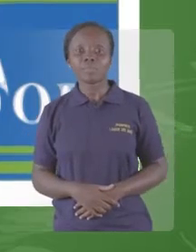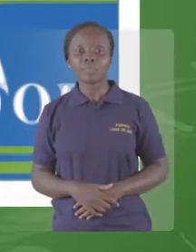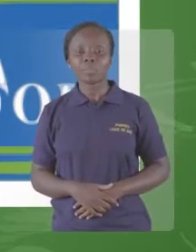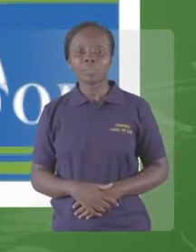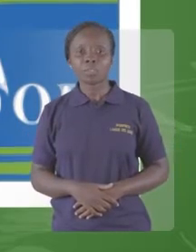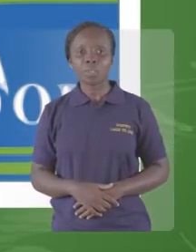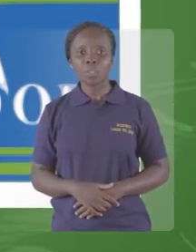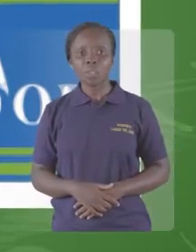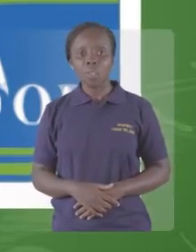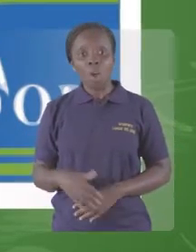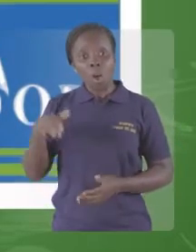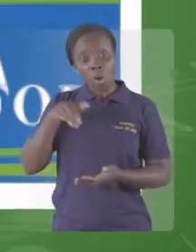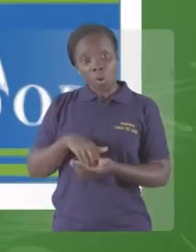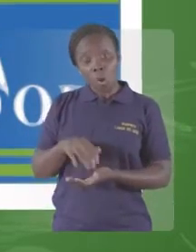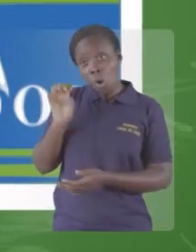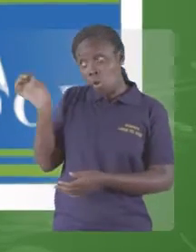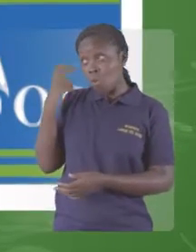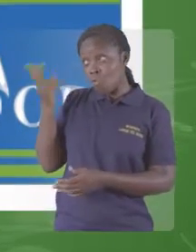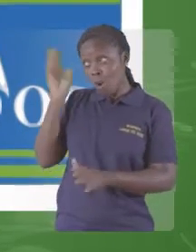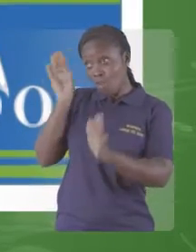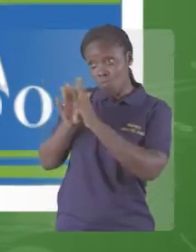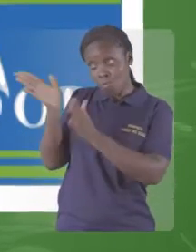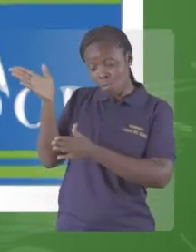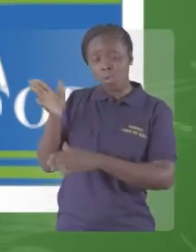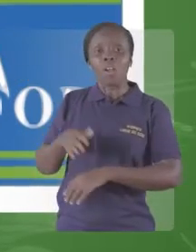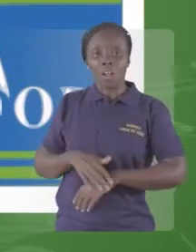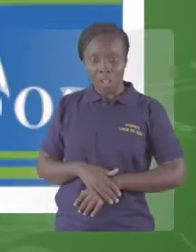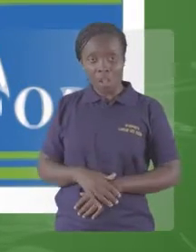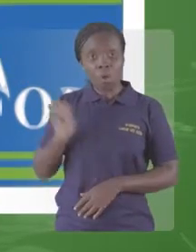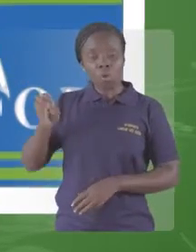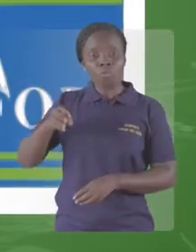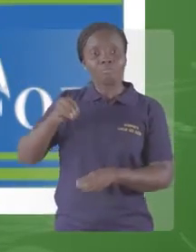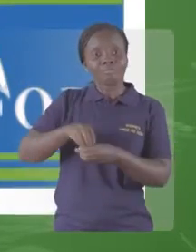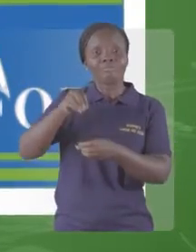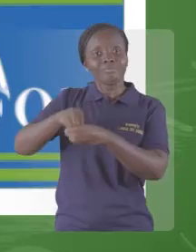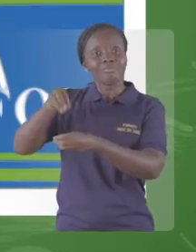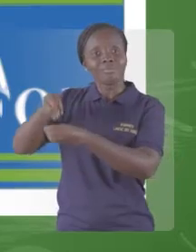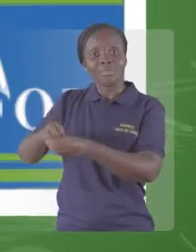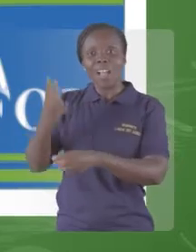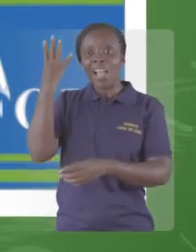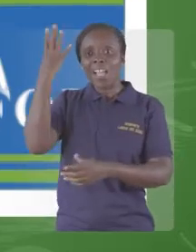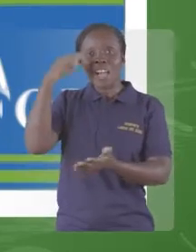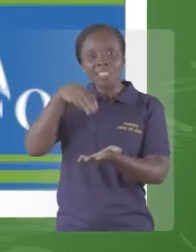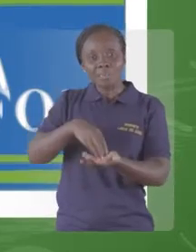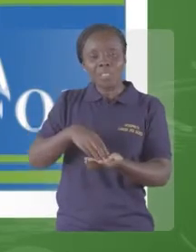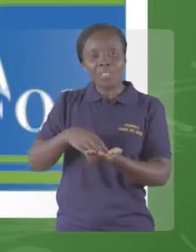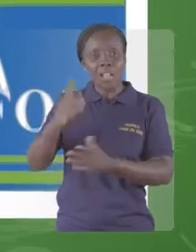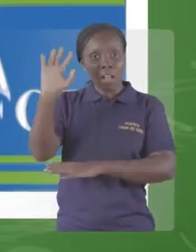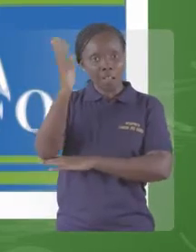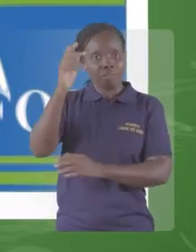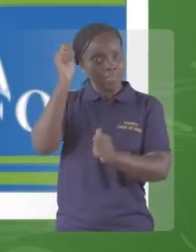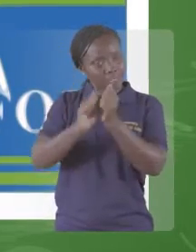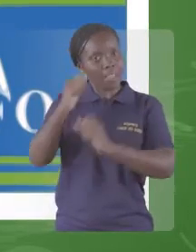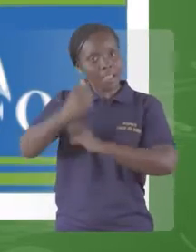Elle plante 4000 hectares d'arbres chaque année. Elle est